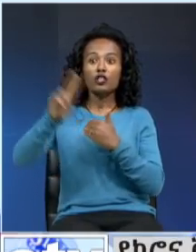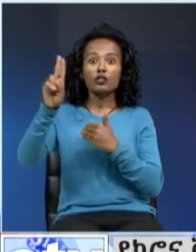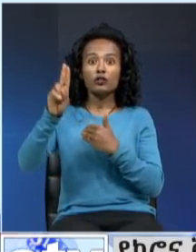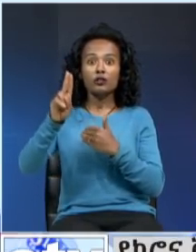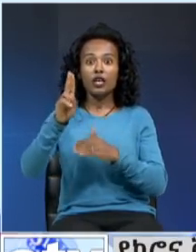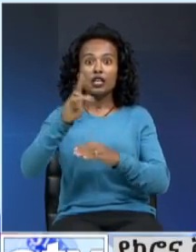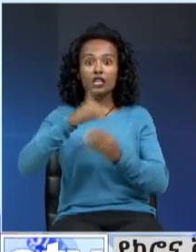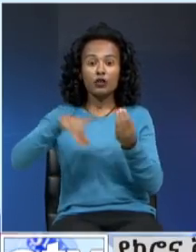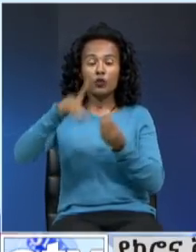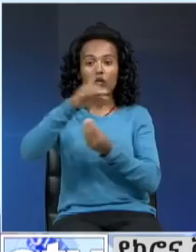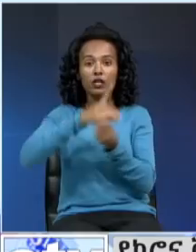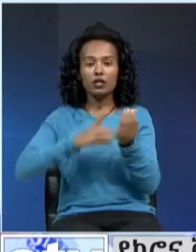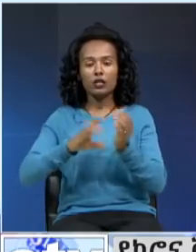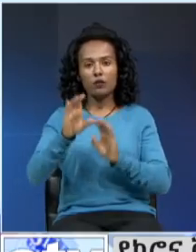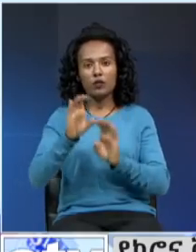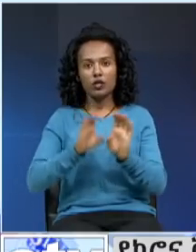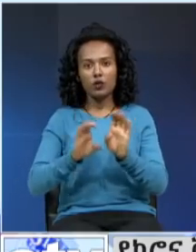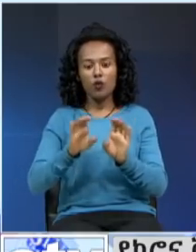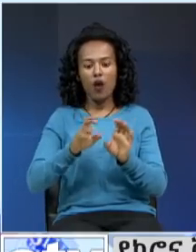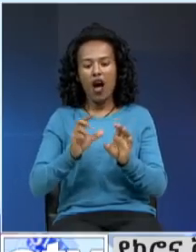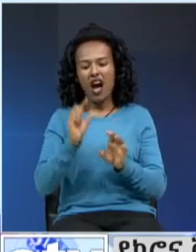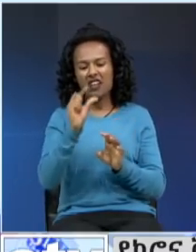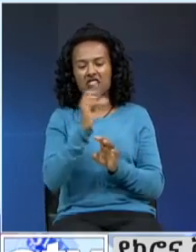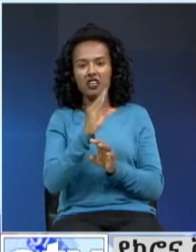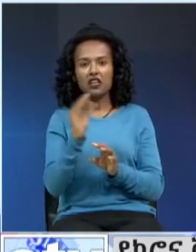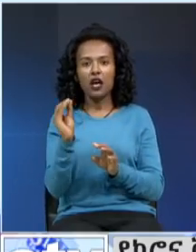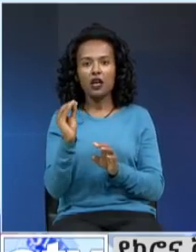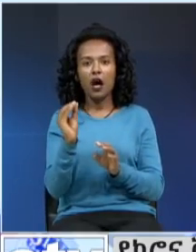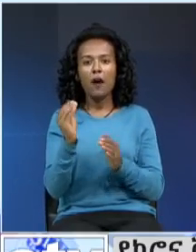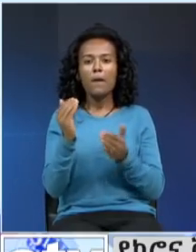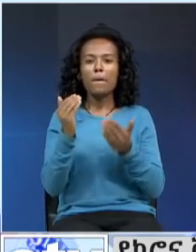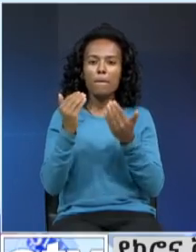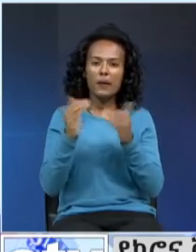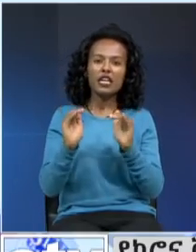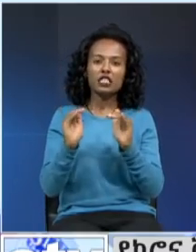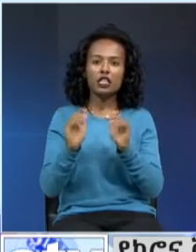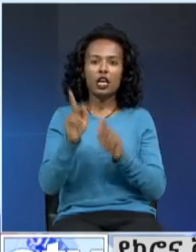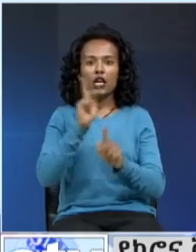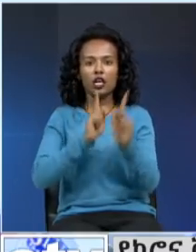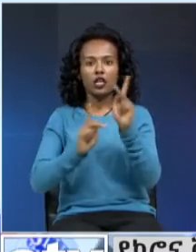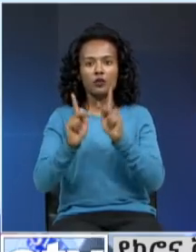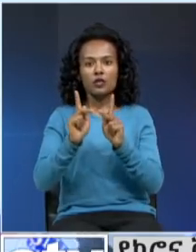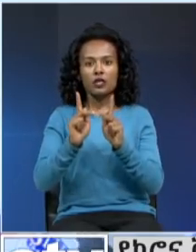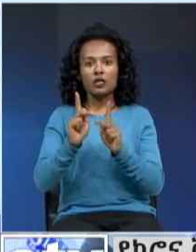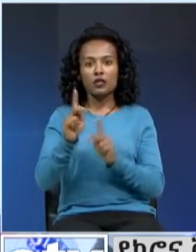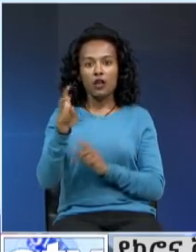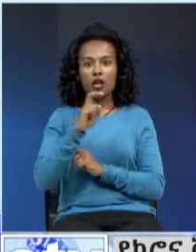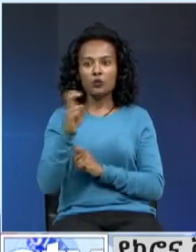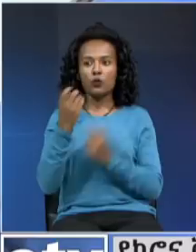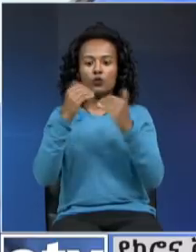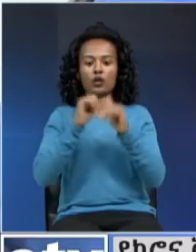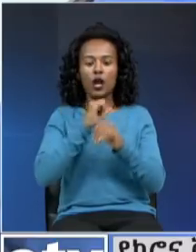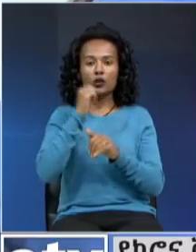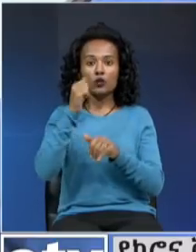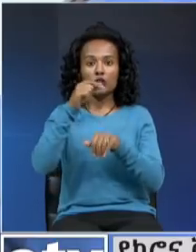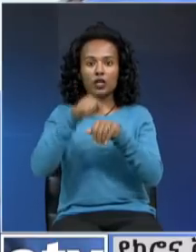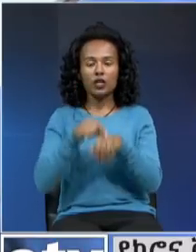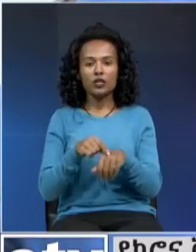ወደ ክልል የሚደረጉ አነስተኛና መለስተኛ የህዝብ ትራንስፖርት ስምሪቶች ላልተወሰነ